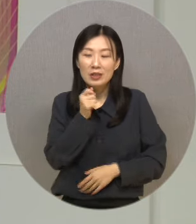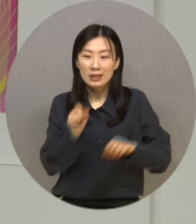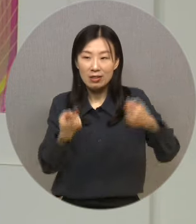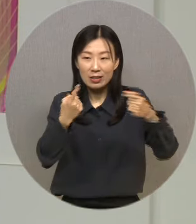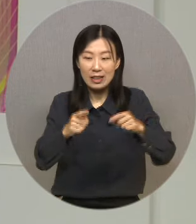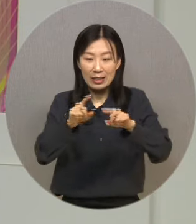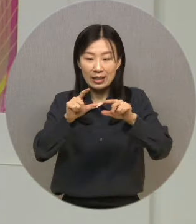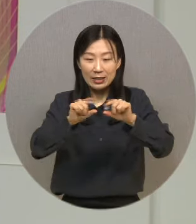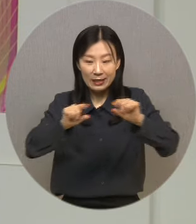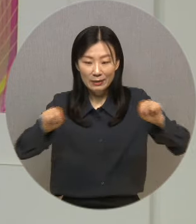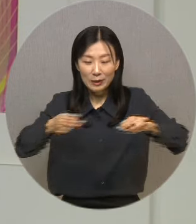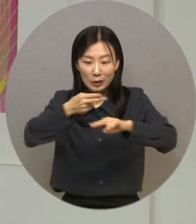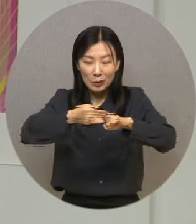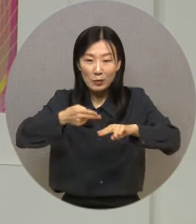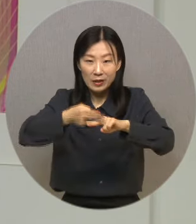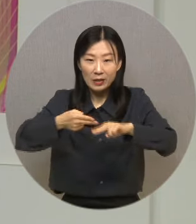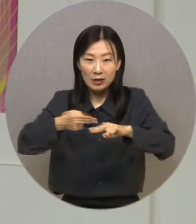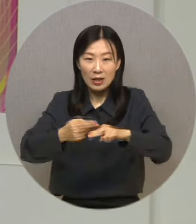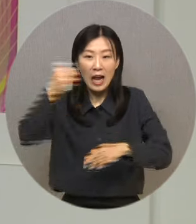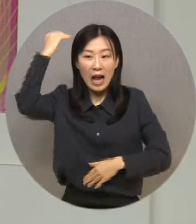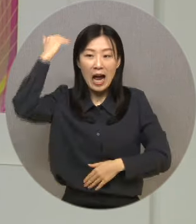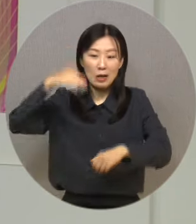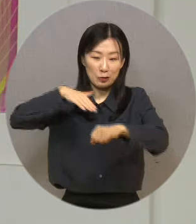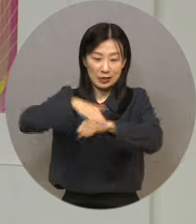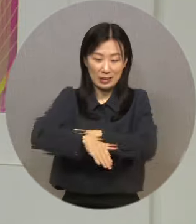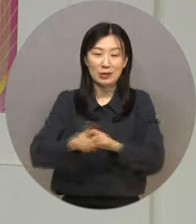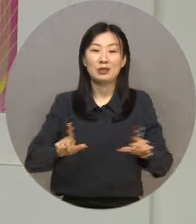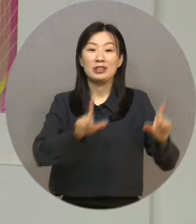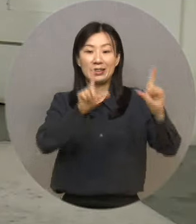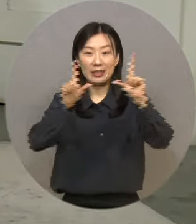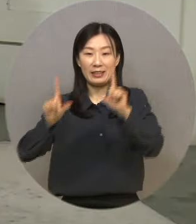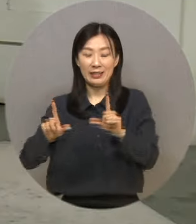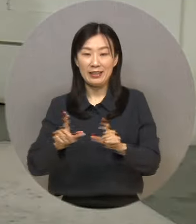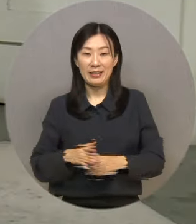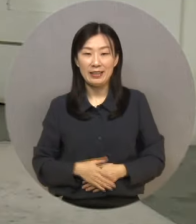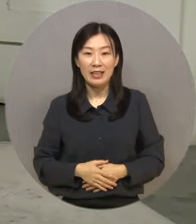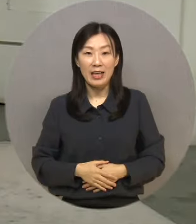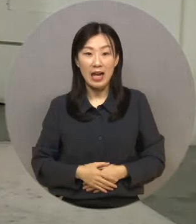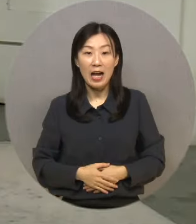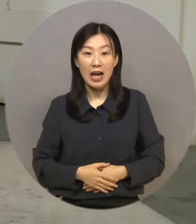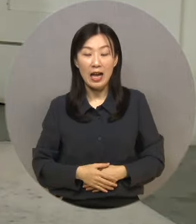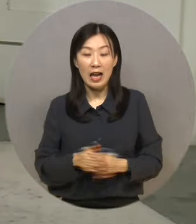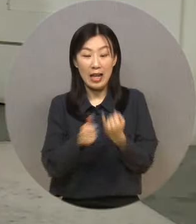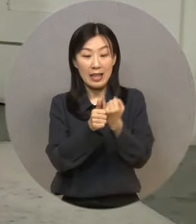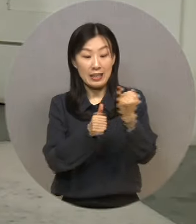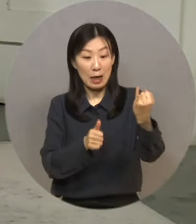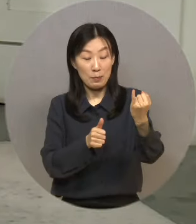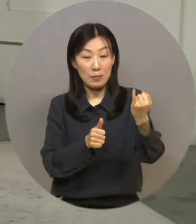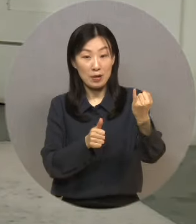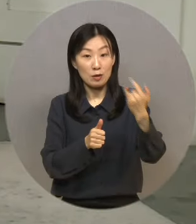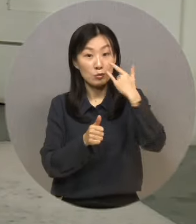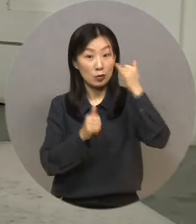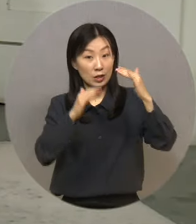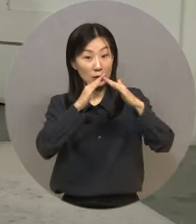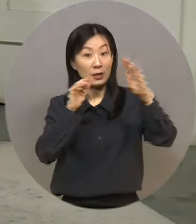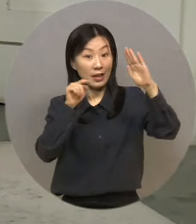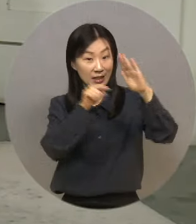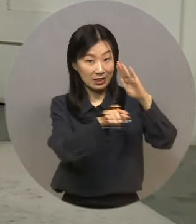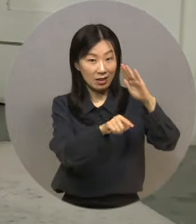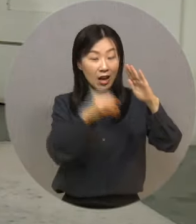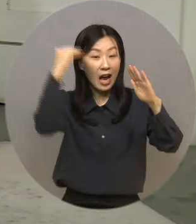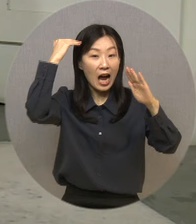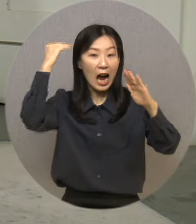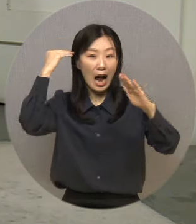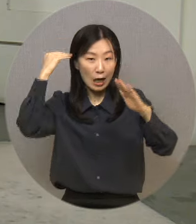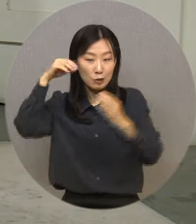예, 한국식으로 이렇게 지나고 있어요. 아 시댁에 네. 가서 네네네. 네. 네. 네 우리 한국 그 설 명절 풍습에